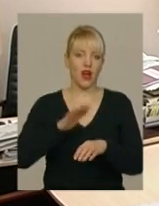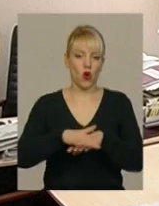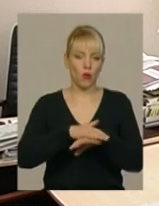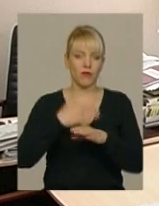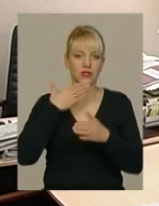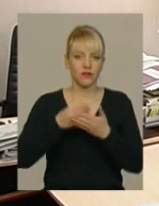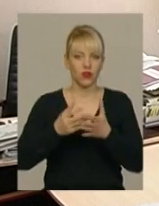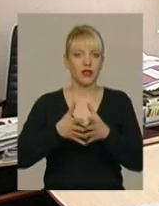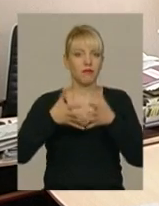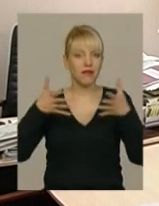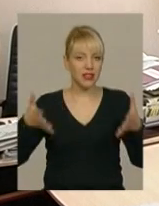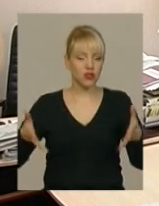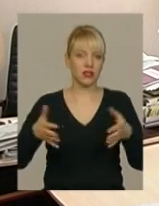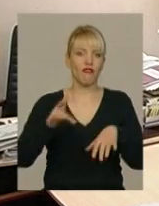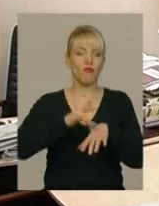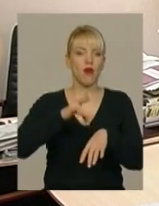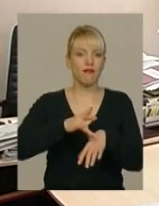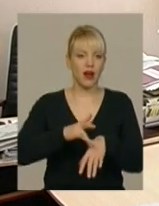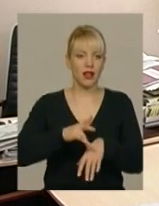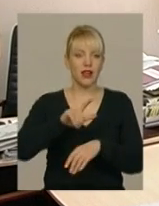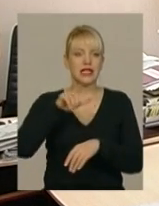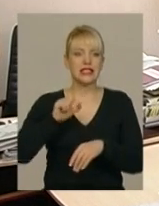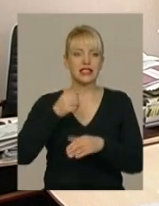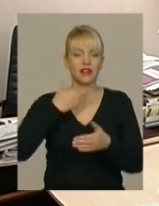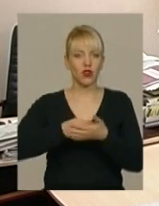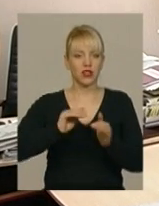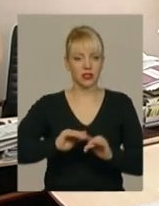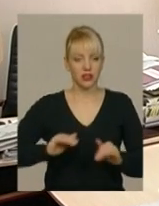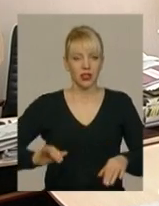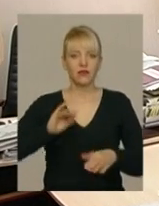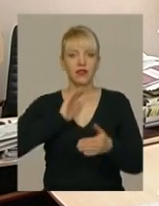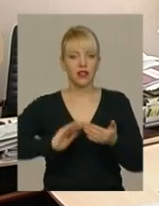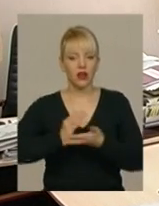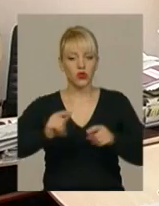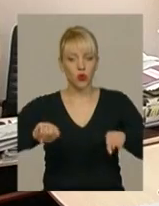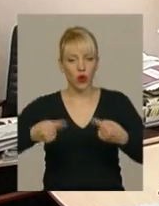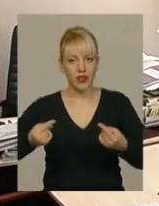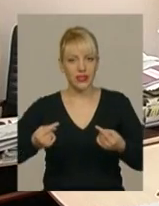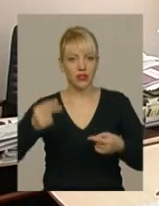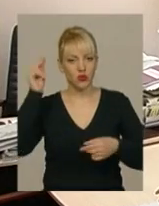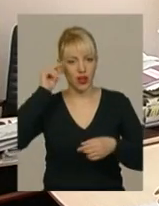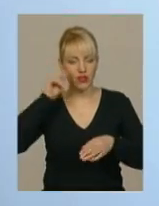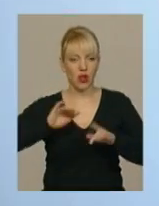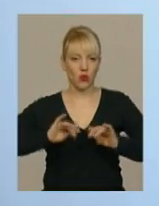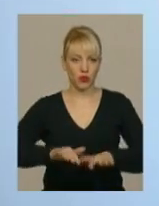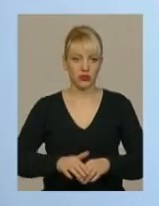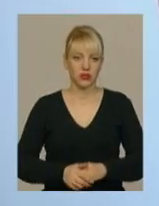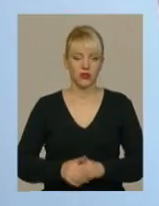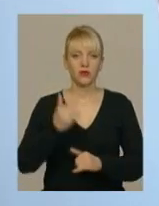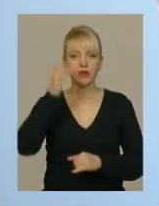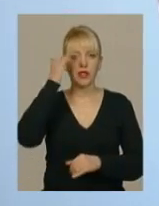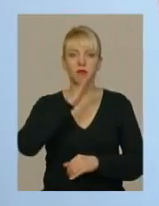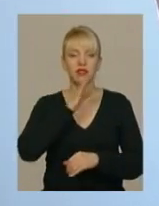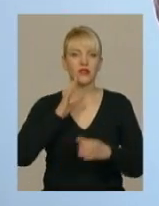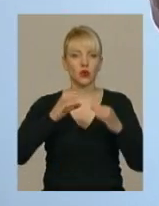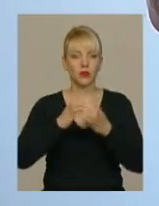своїй переважній більшості вболіває за своїх дітей, за якісну організацію навчального процесу. Нині батьківський